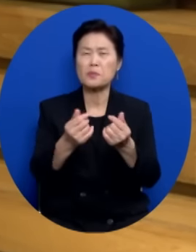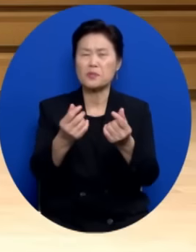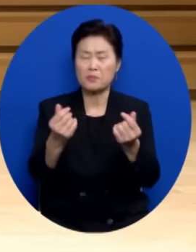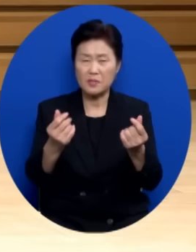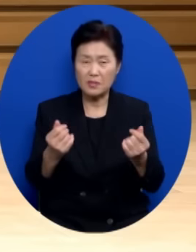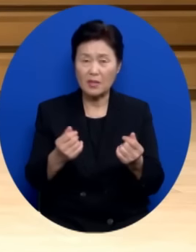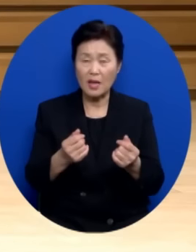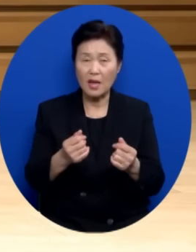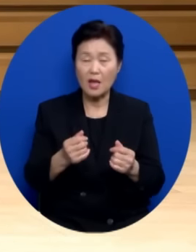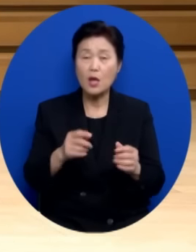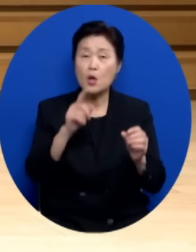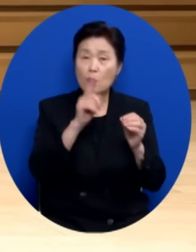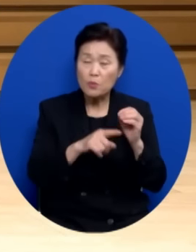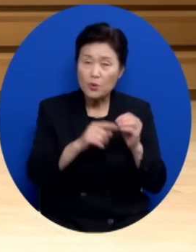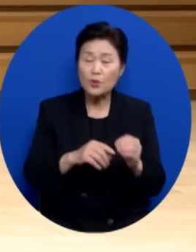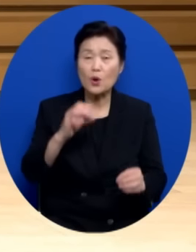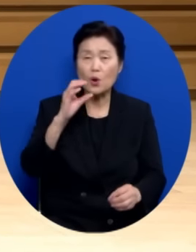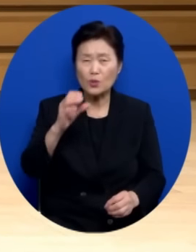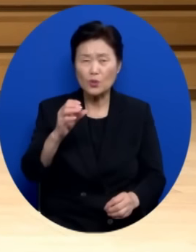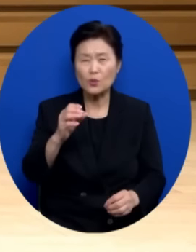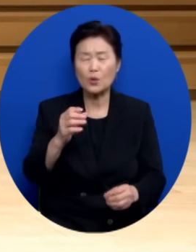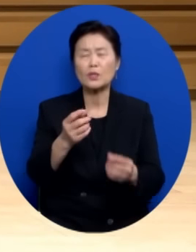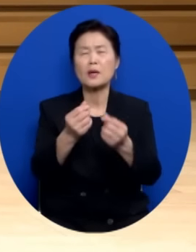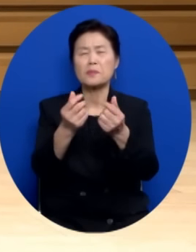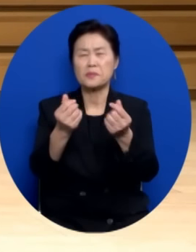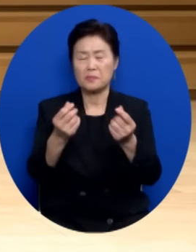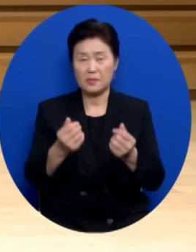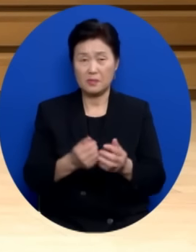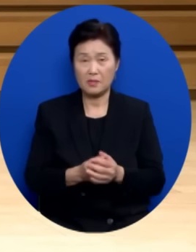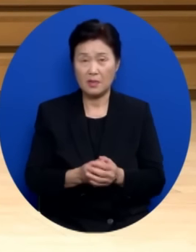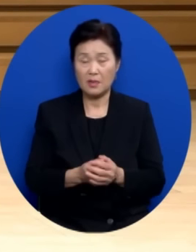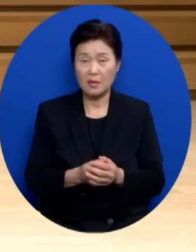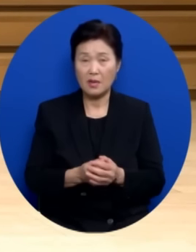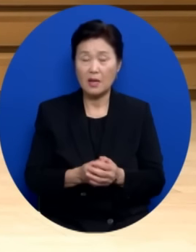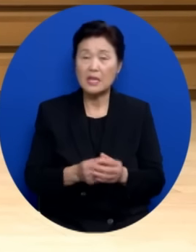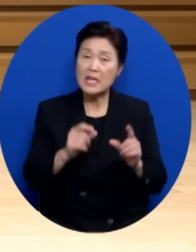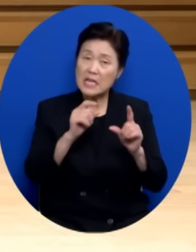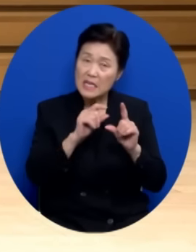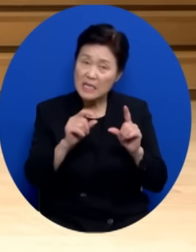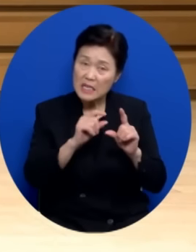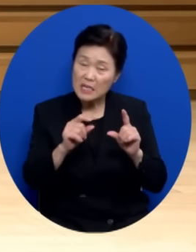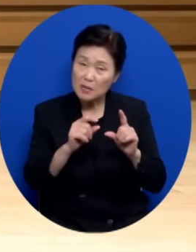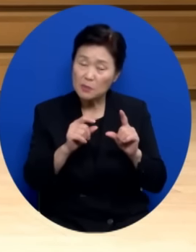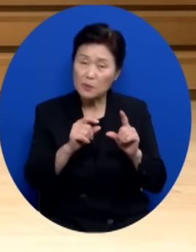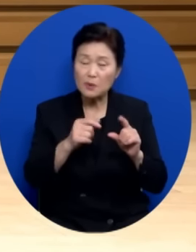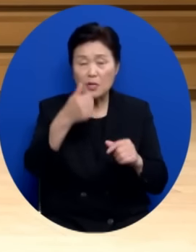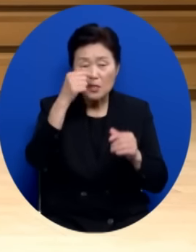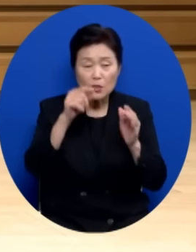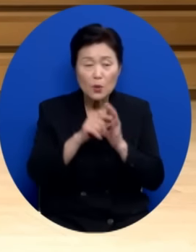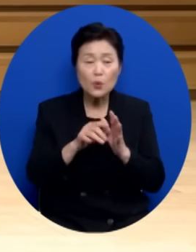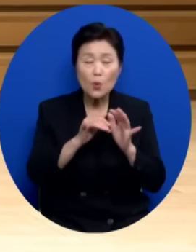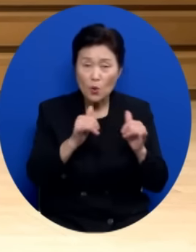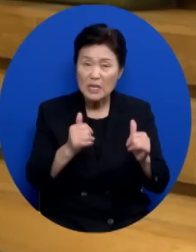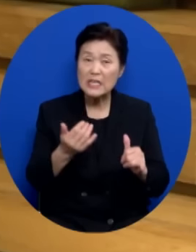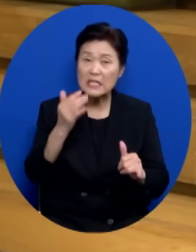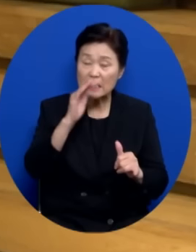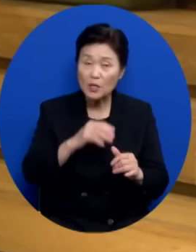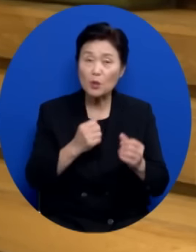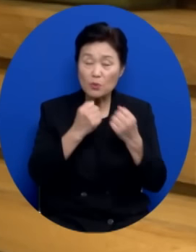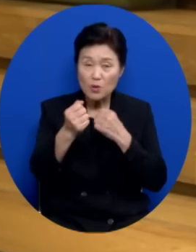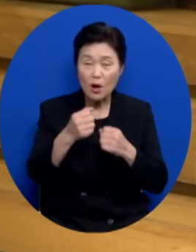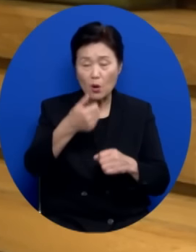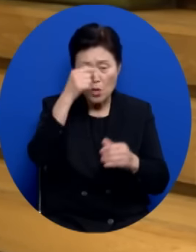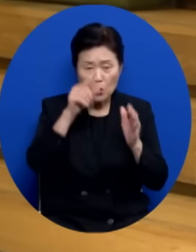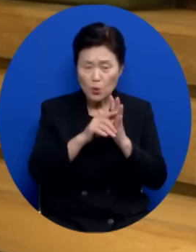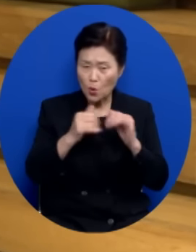불교나 천주교나 어디에 다를 바가 어디 있겠습니까? 그런데 일부 기독교이면서도 기독교를